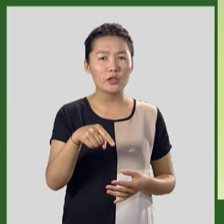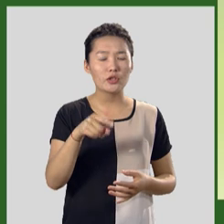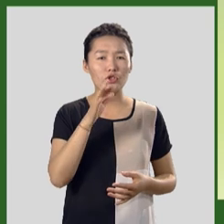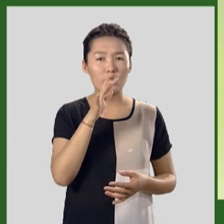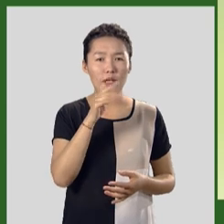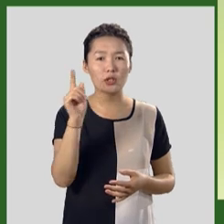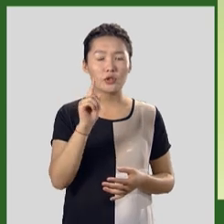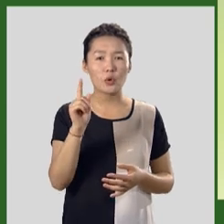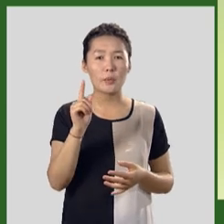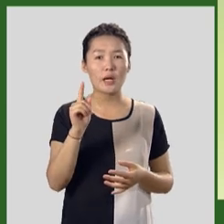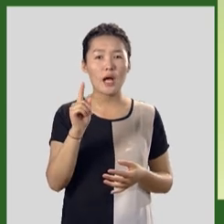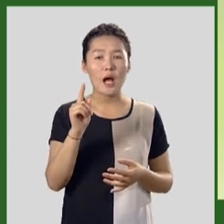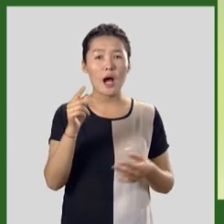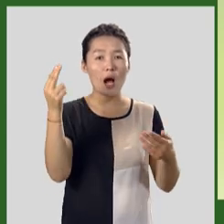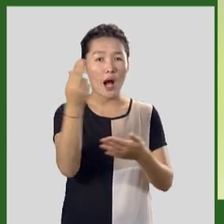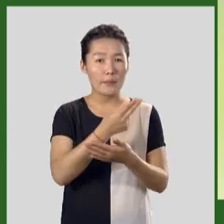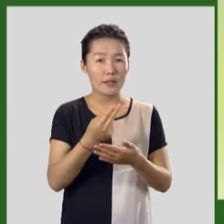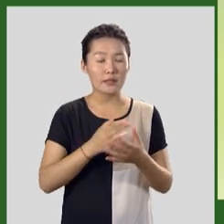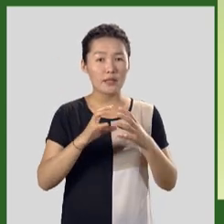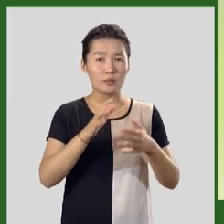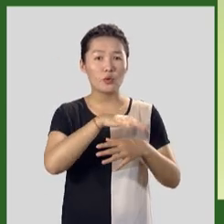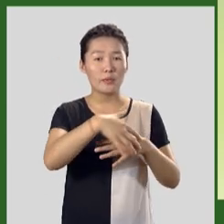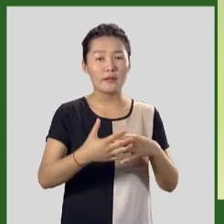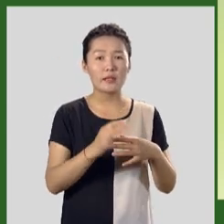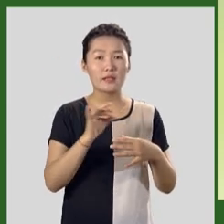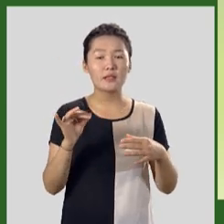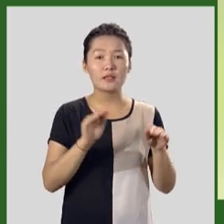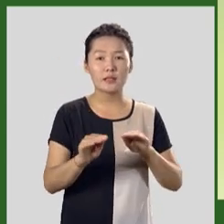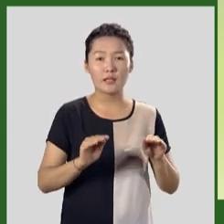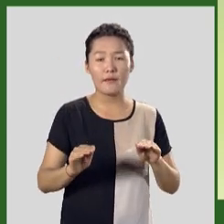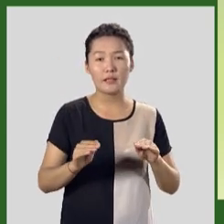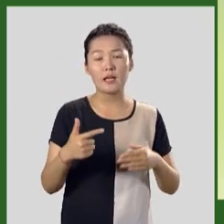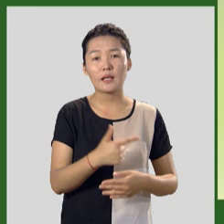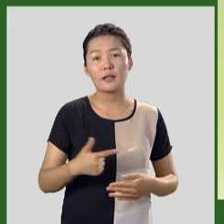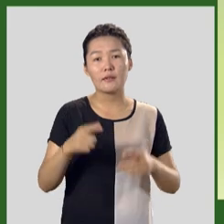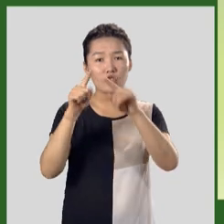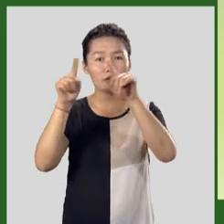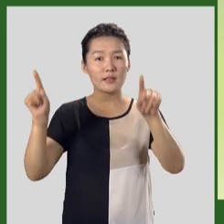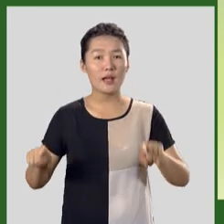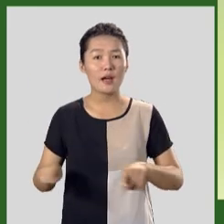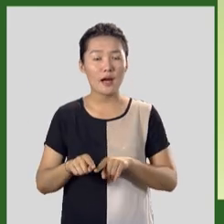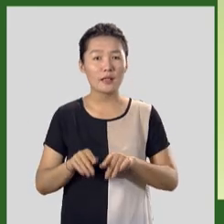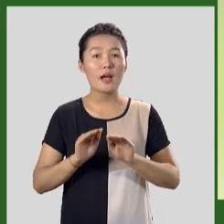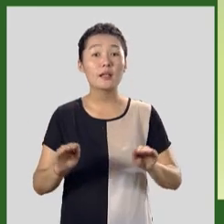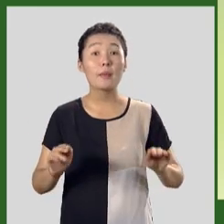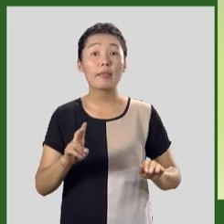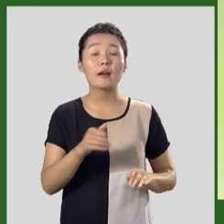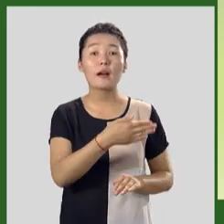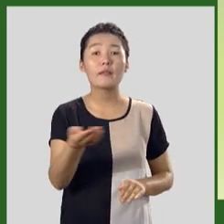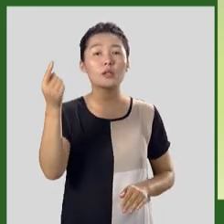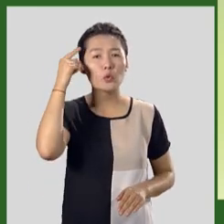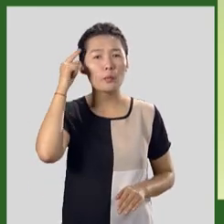земную поверхность и составить географические карты. Ребята, как вы думаете, что